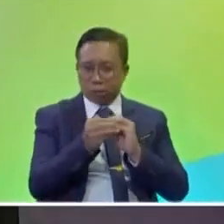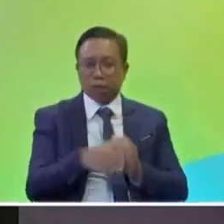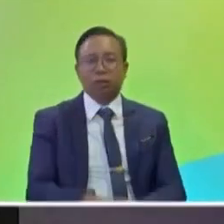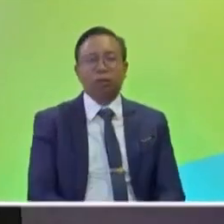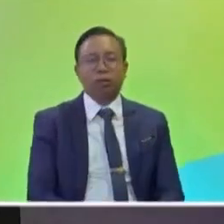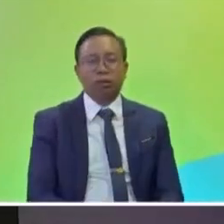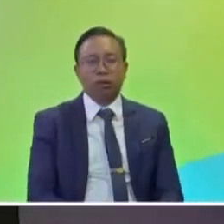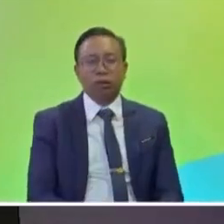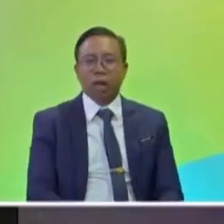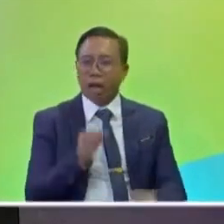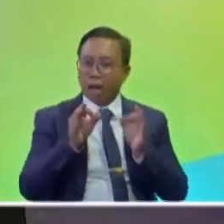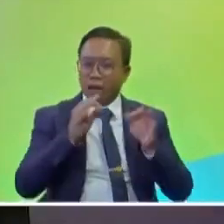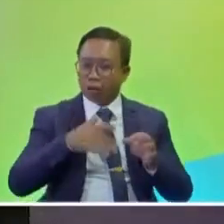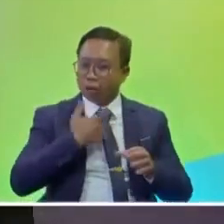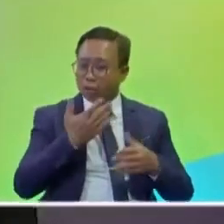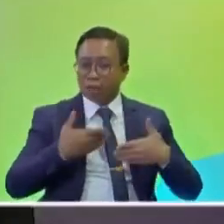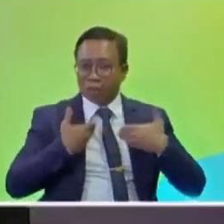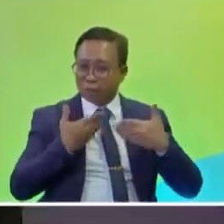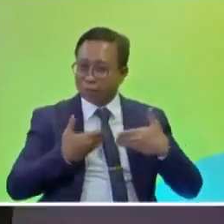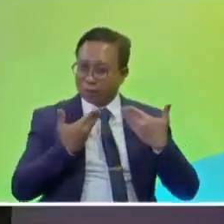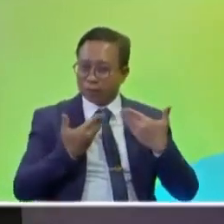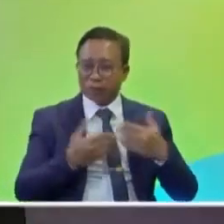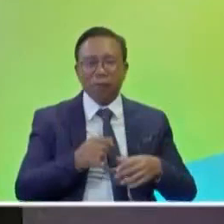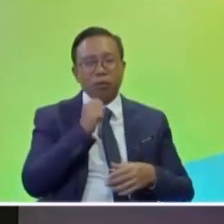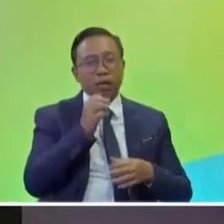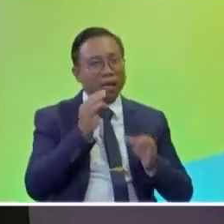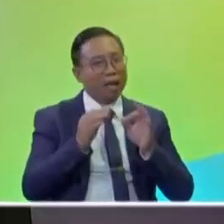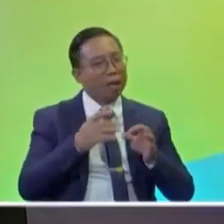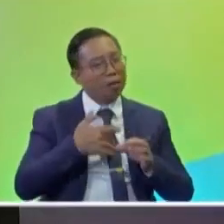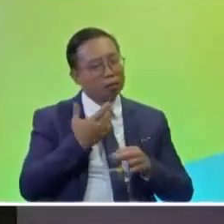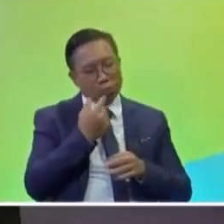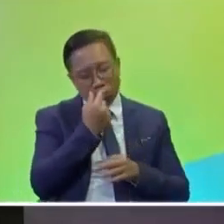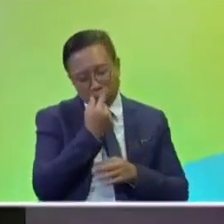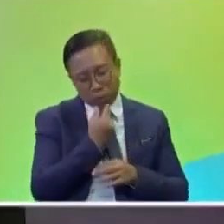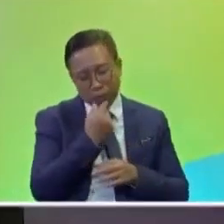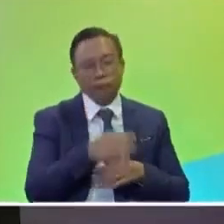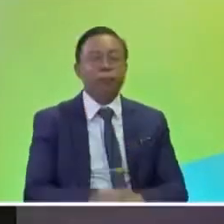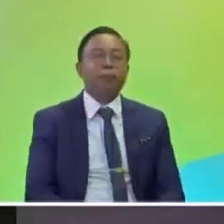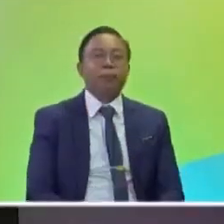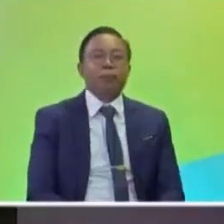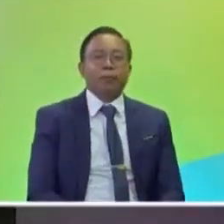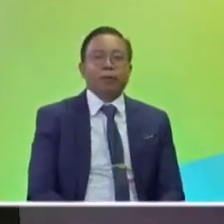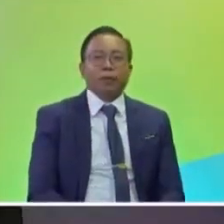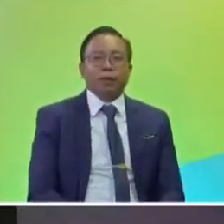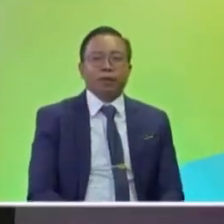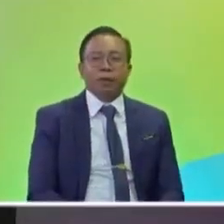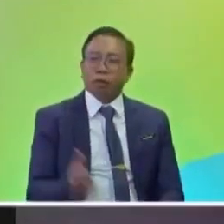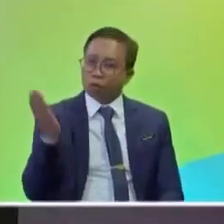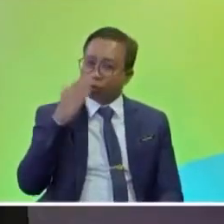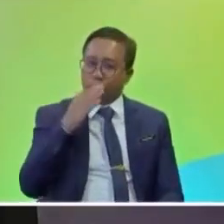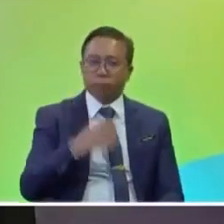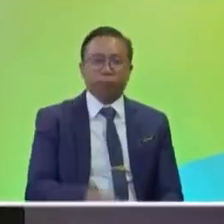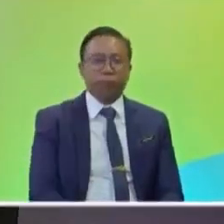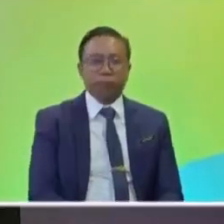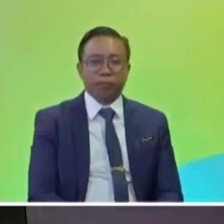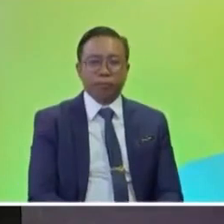pula lagunya Kalau Rasa Gembira. Bukan Kalau Sedih. Okey. Baik. Okey, jom. Jom,